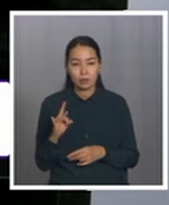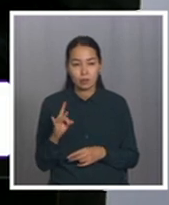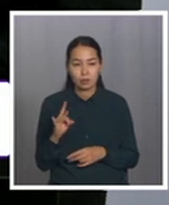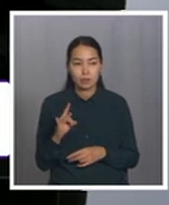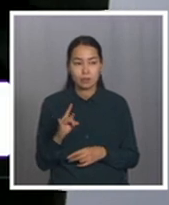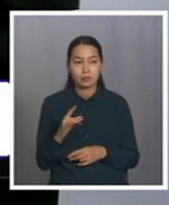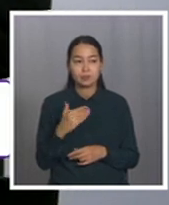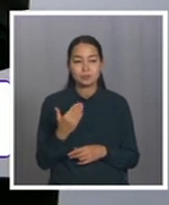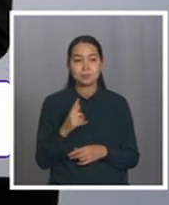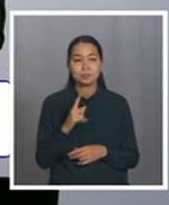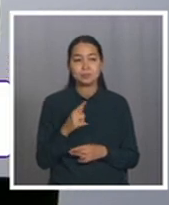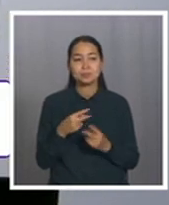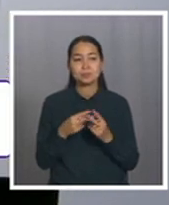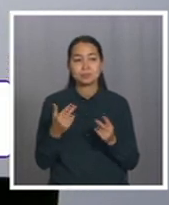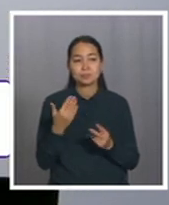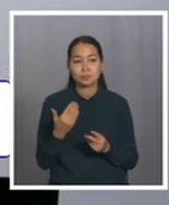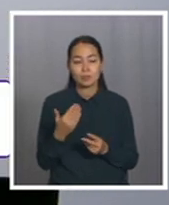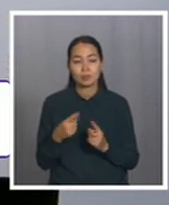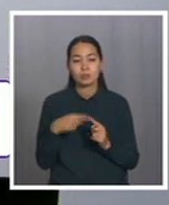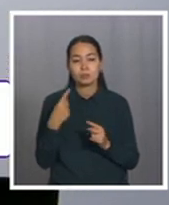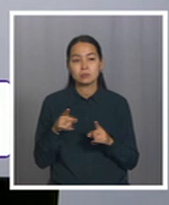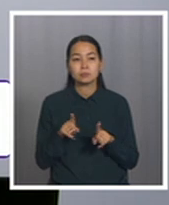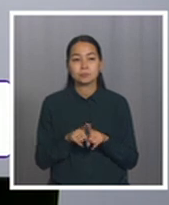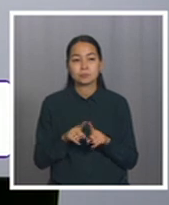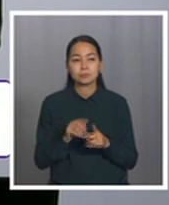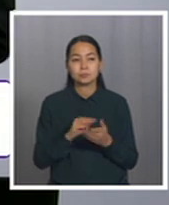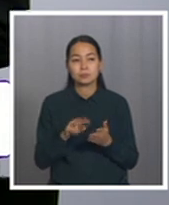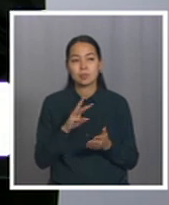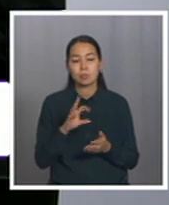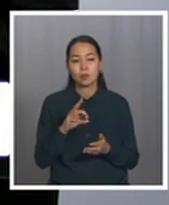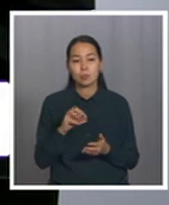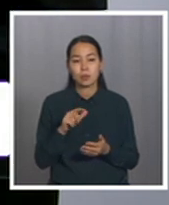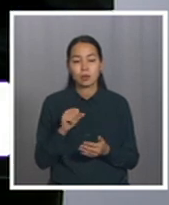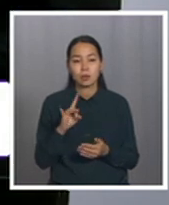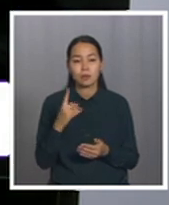Солайша біз импульс моментін келесідей жаза аламыз. M омега R квадрат.